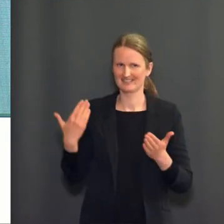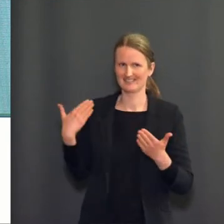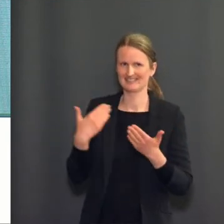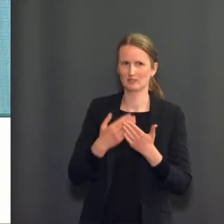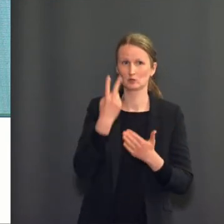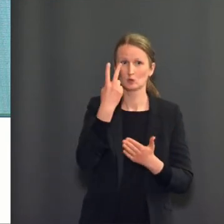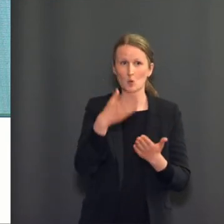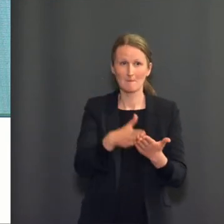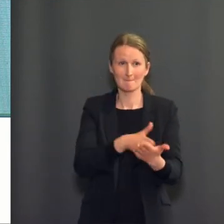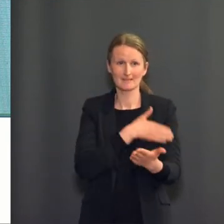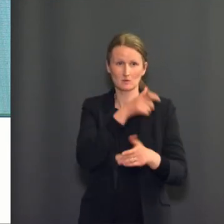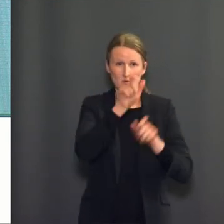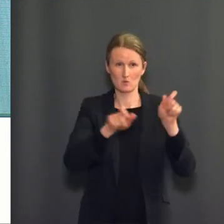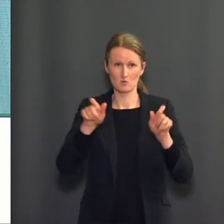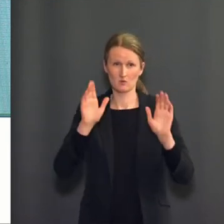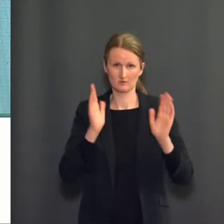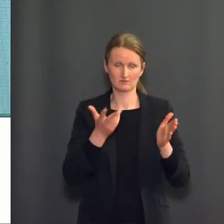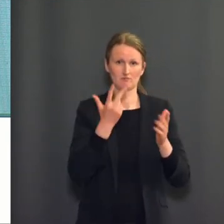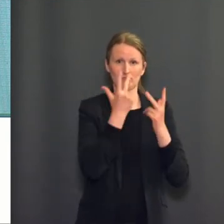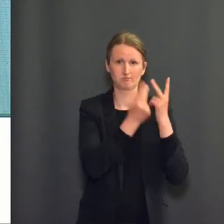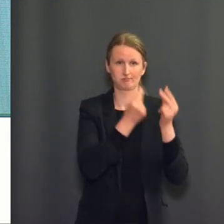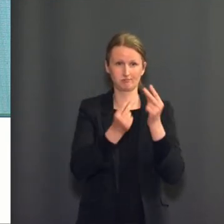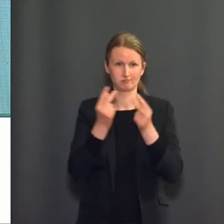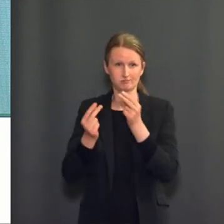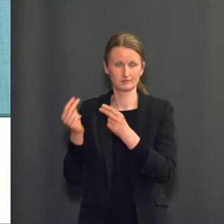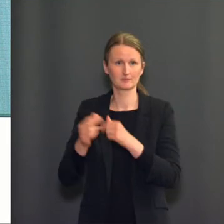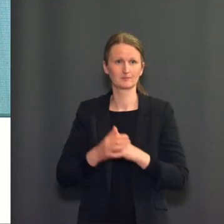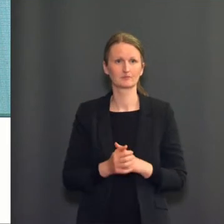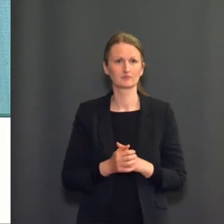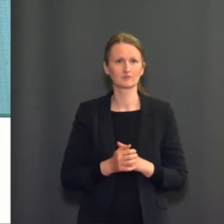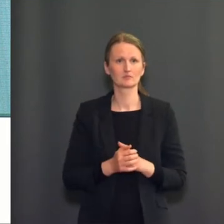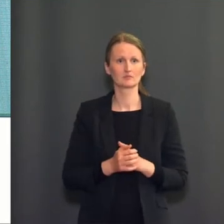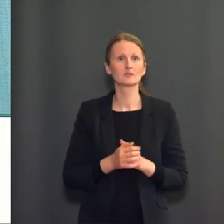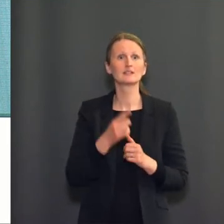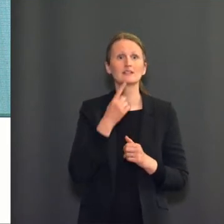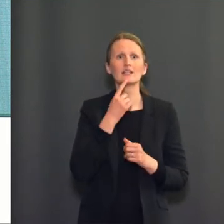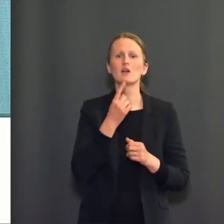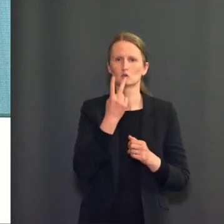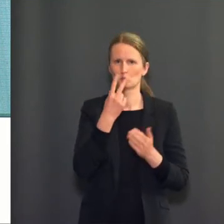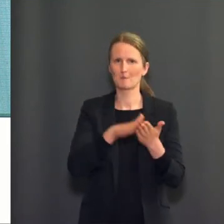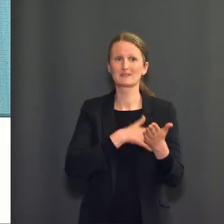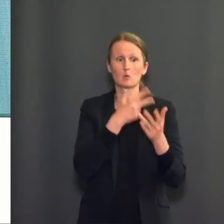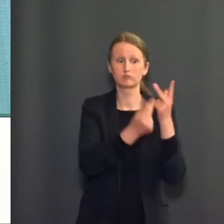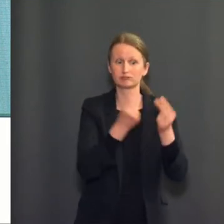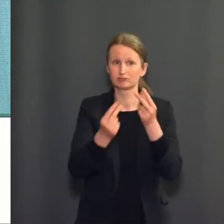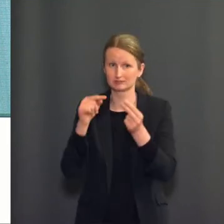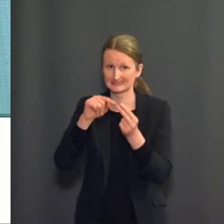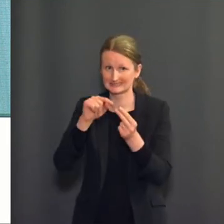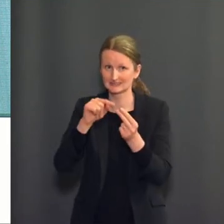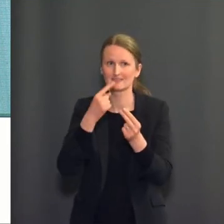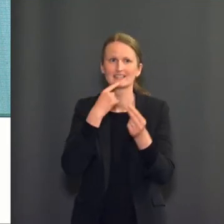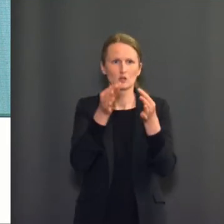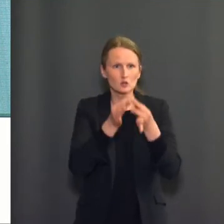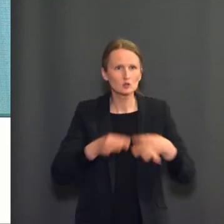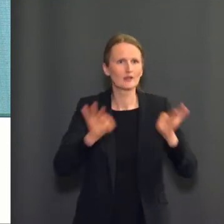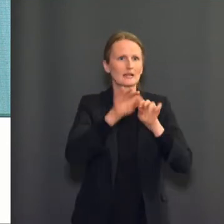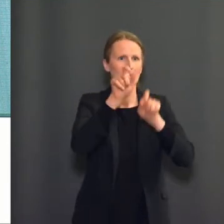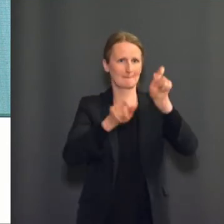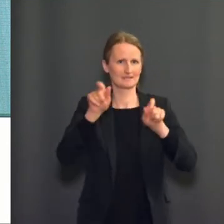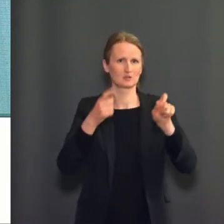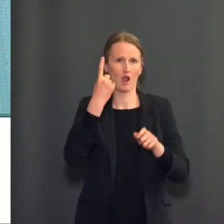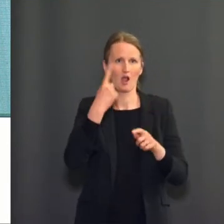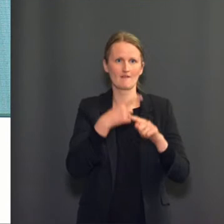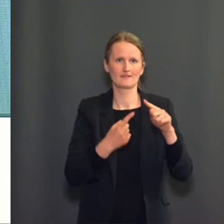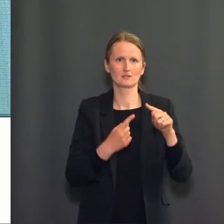administrés. Cela signifie que plus d'1,5 million de citoyens, soit plus de 16% de la